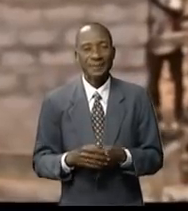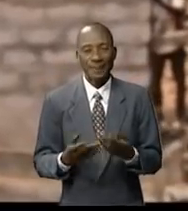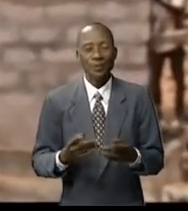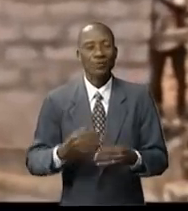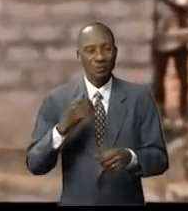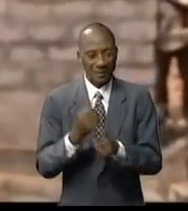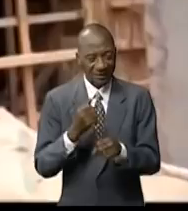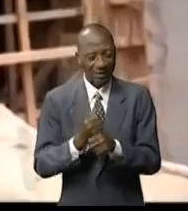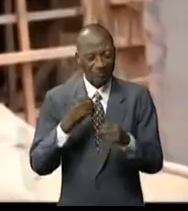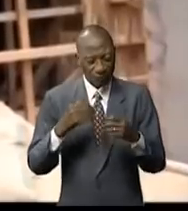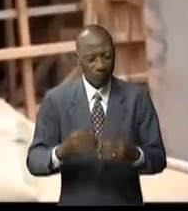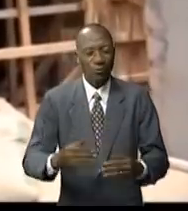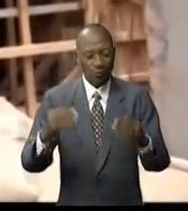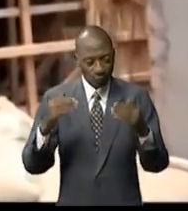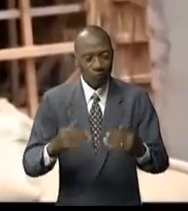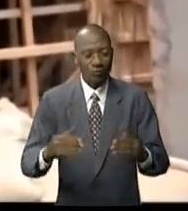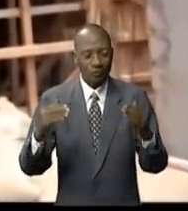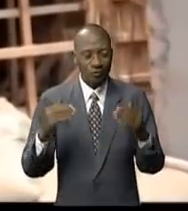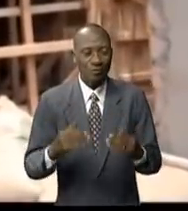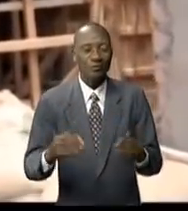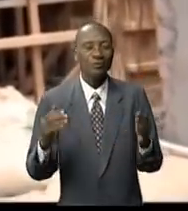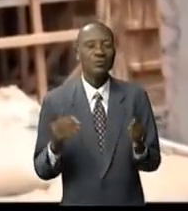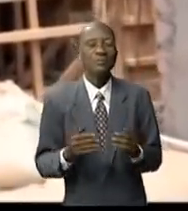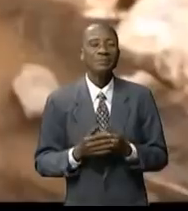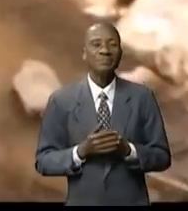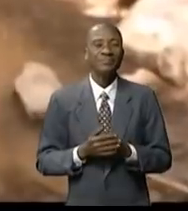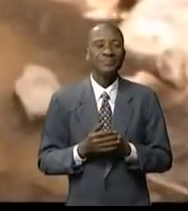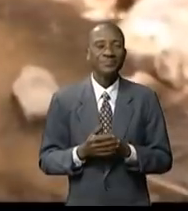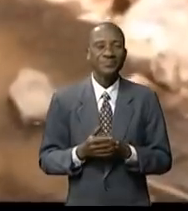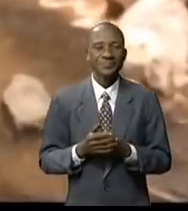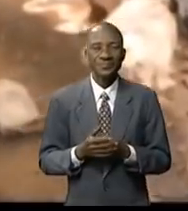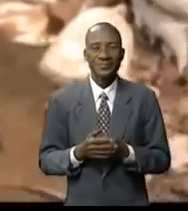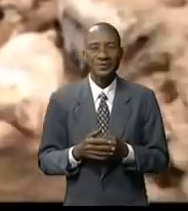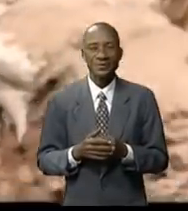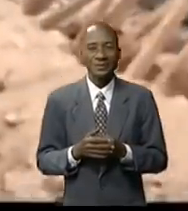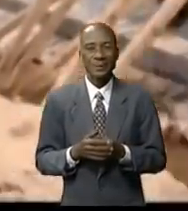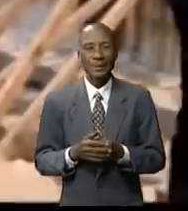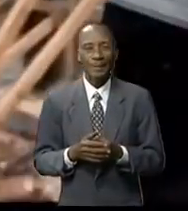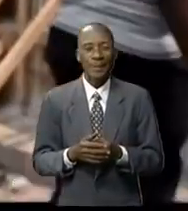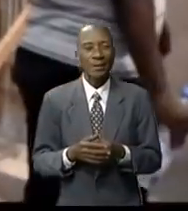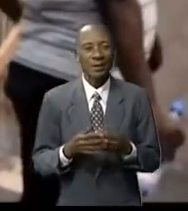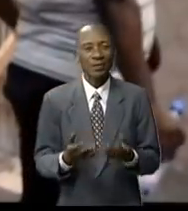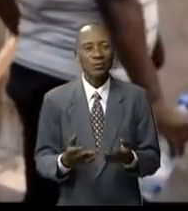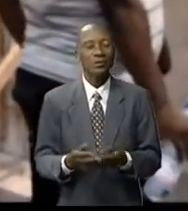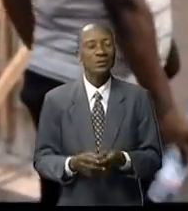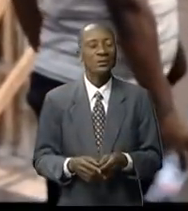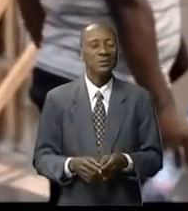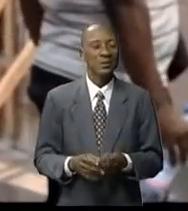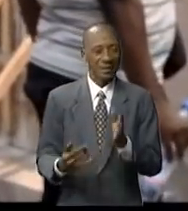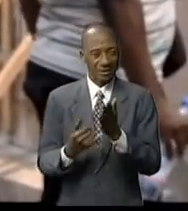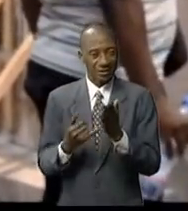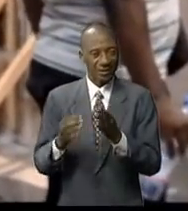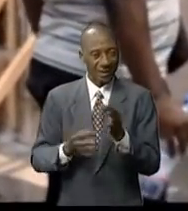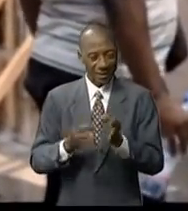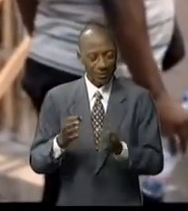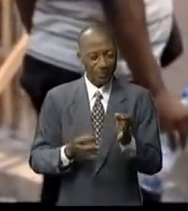et cela passe par le pont. Ce pont en dalle d'alors, démoli pour le besoin de la cause, va être